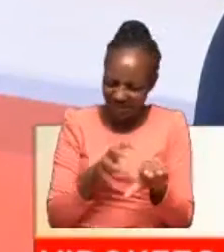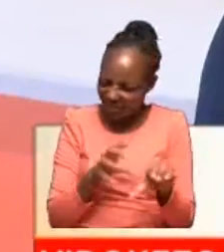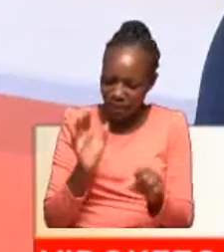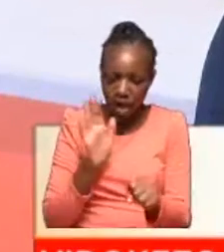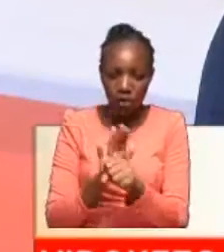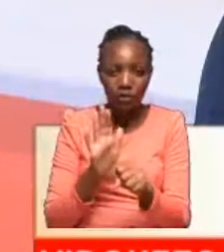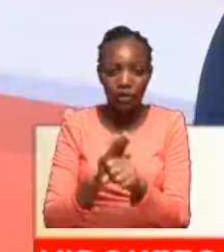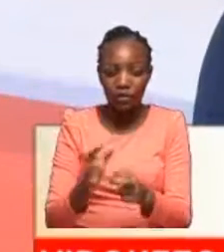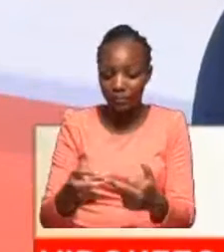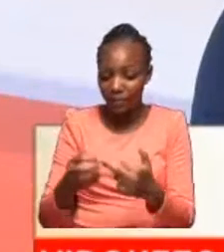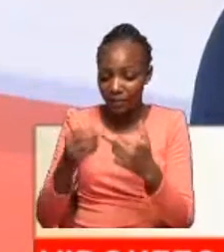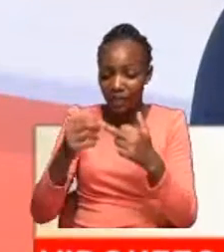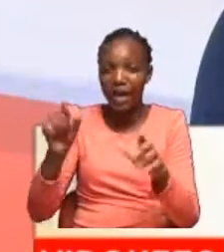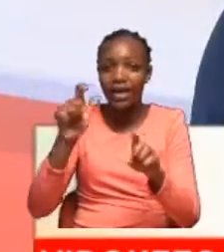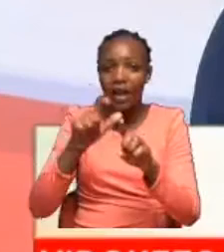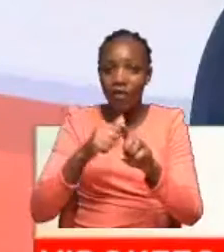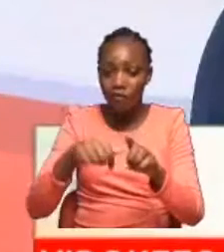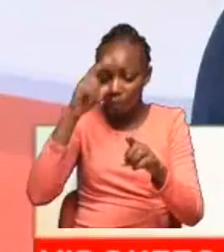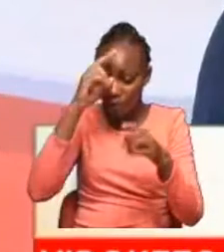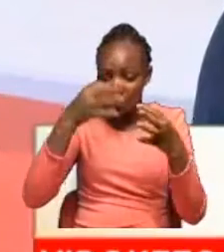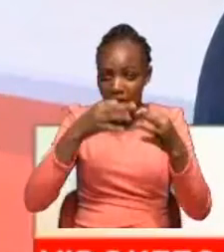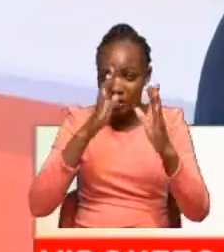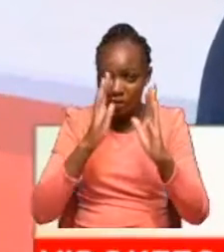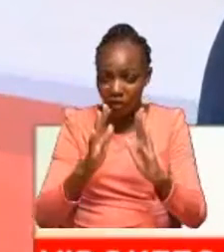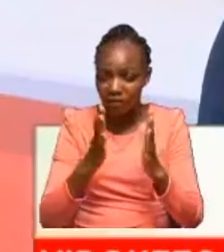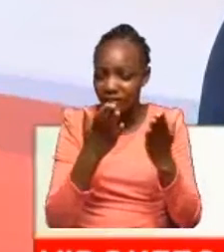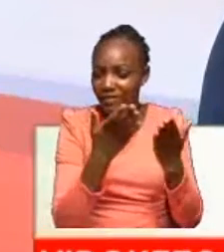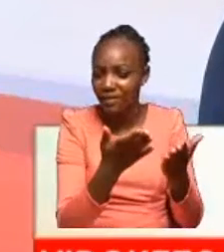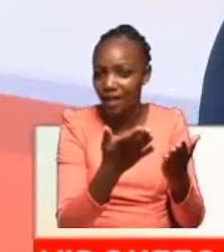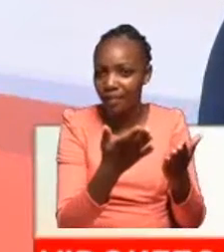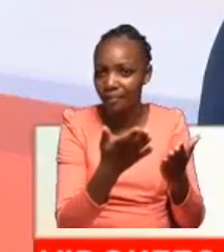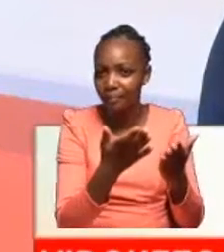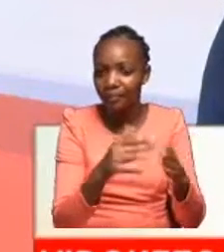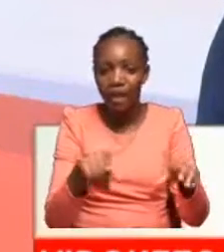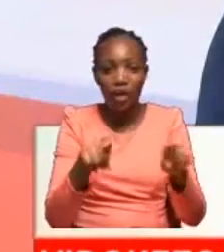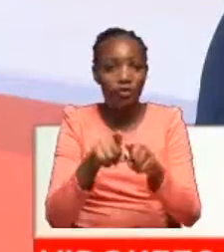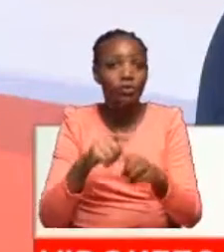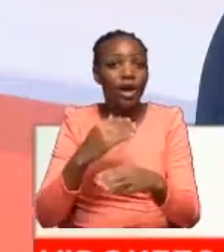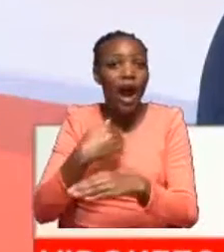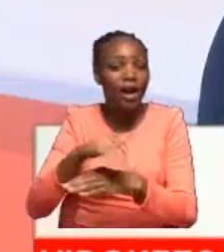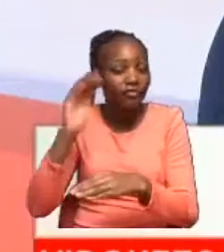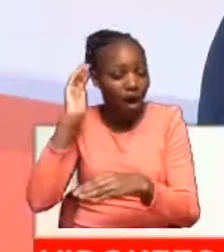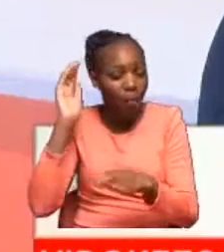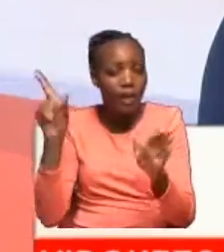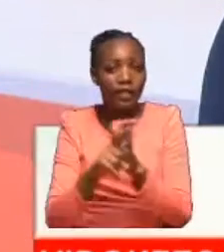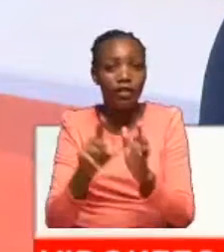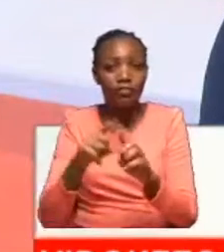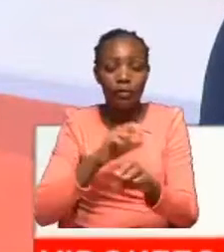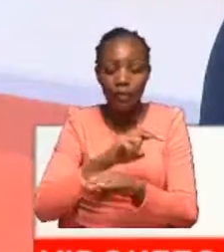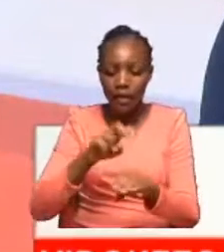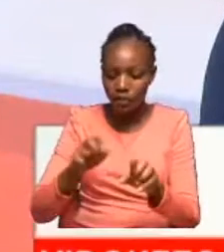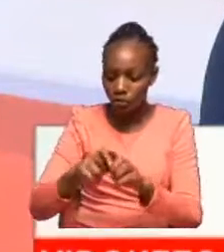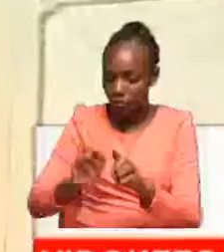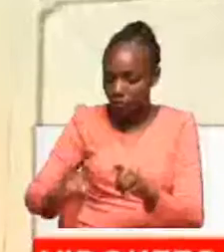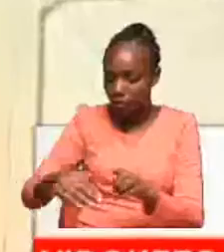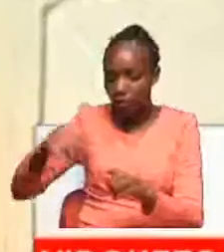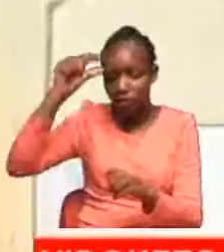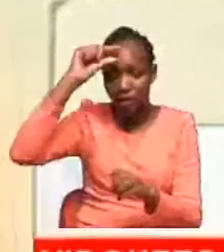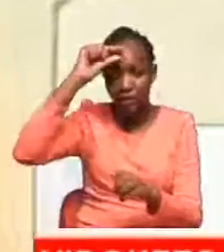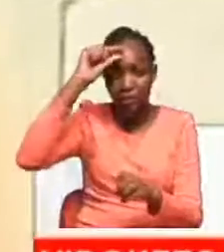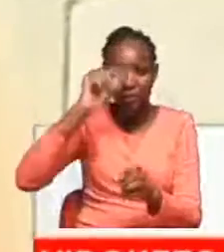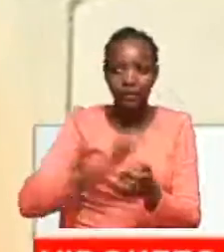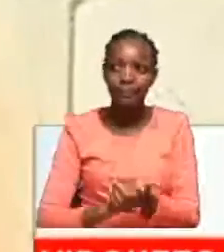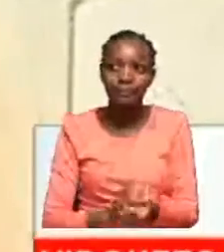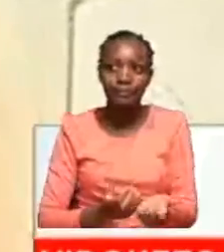polisi hata baada ya kufuata kikamilifu kanuni zilizowekwa na serikali ya kitaifa na kaunti.